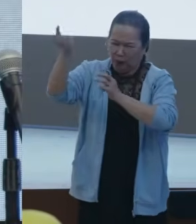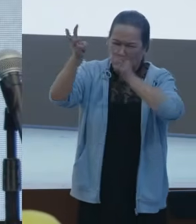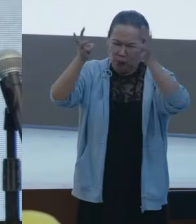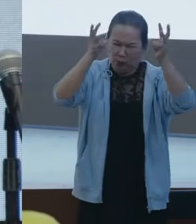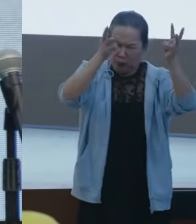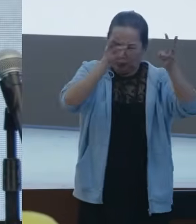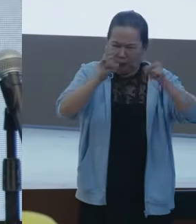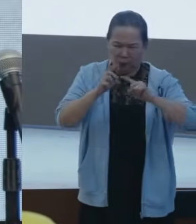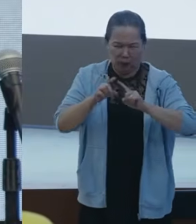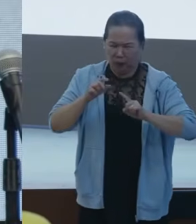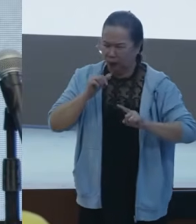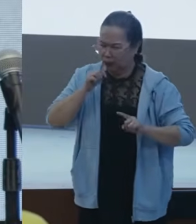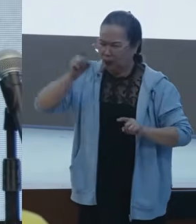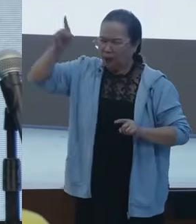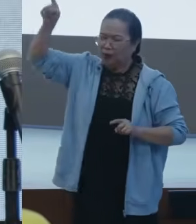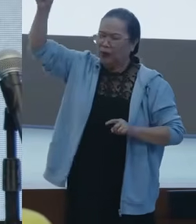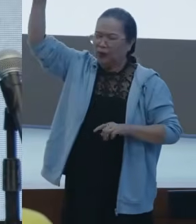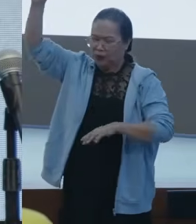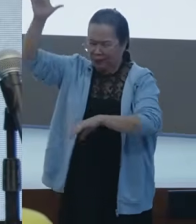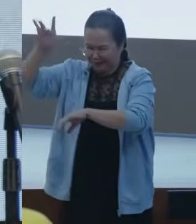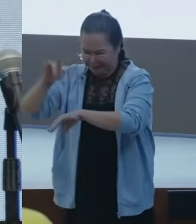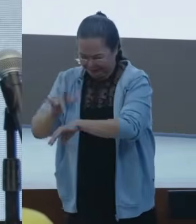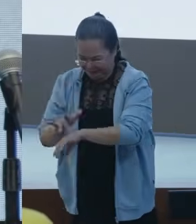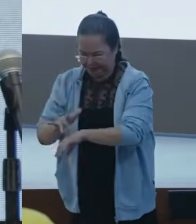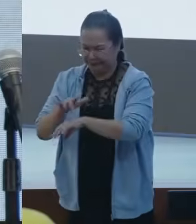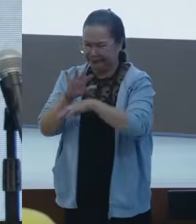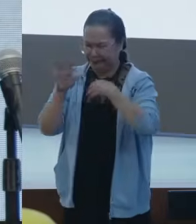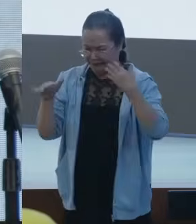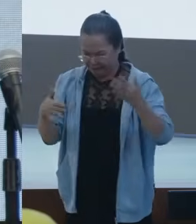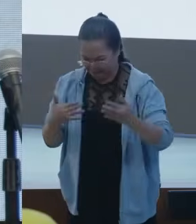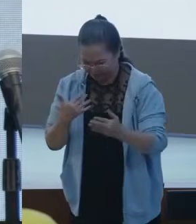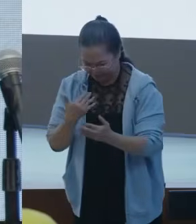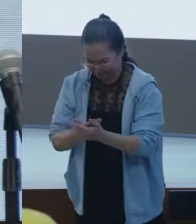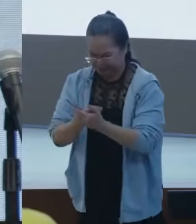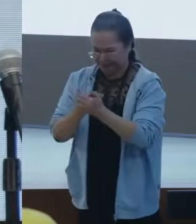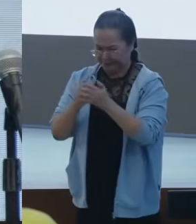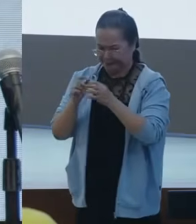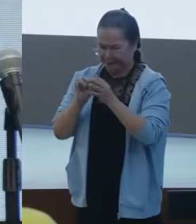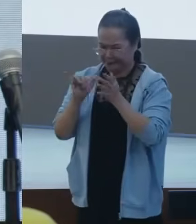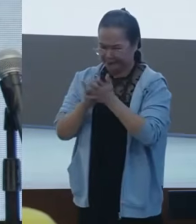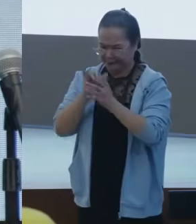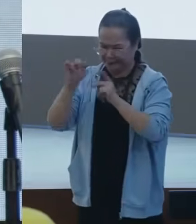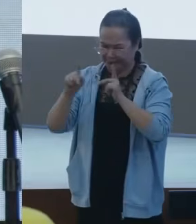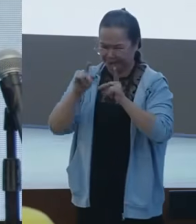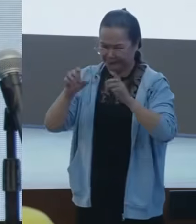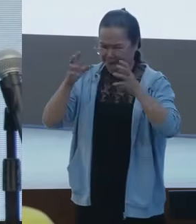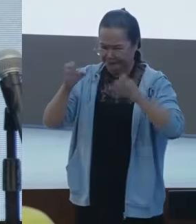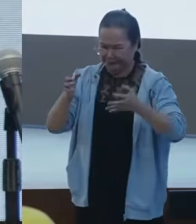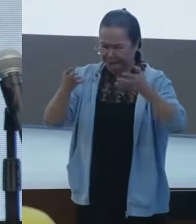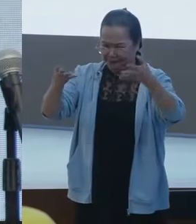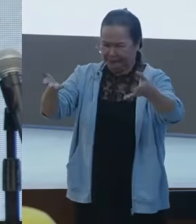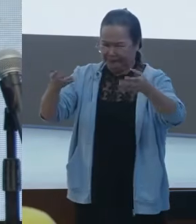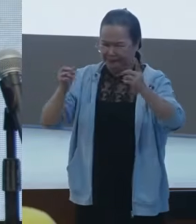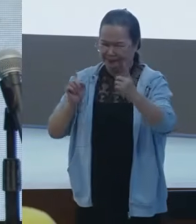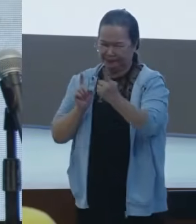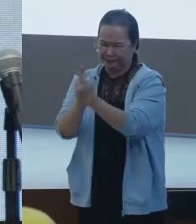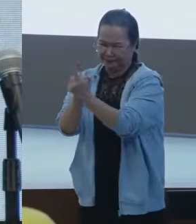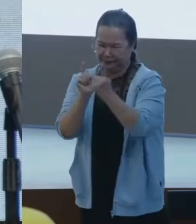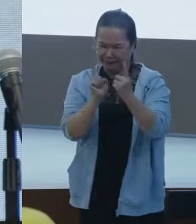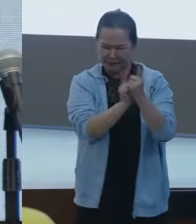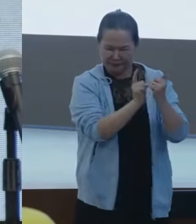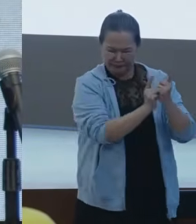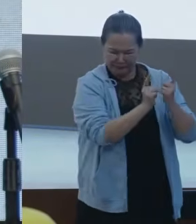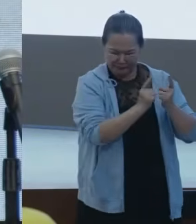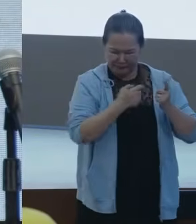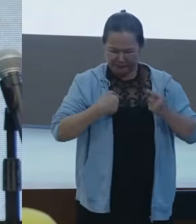balita ng kaligtasan. Sa lahat, Panginoon, na dadalhin mo sa aming buhay. Nawa kami